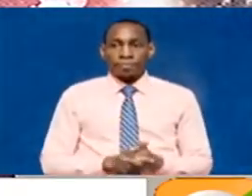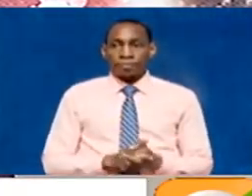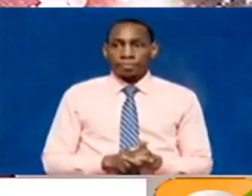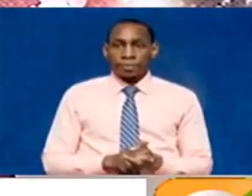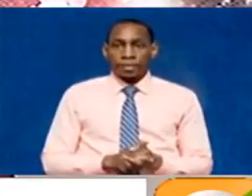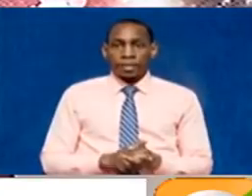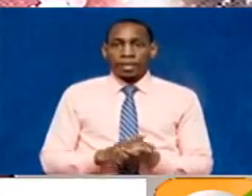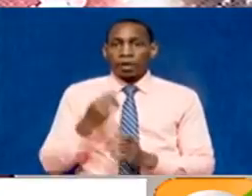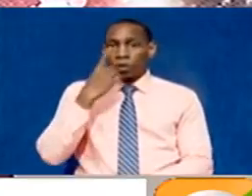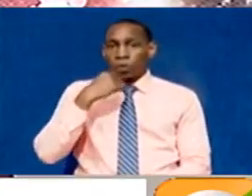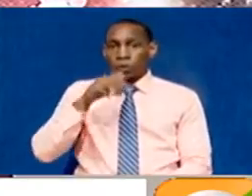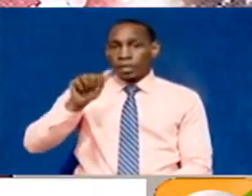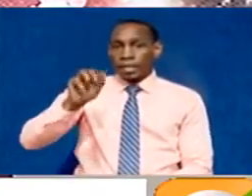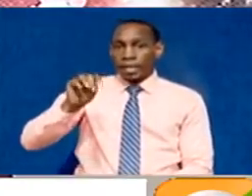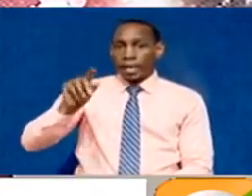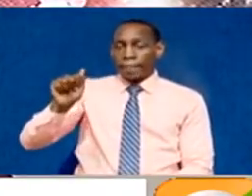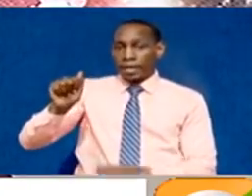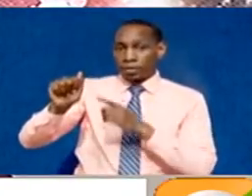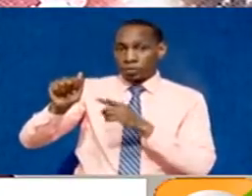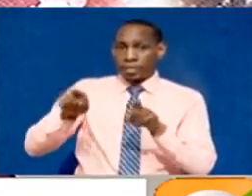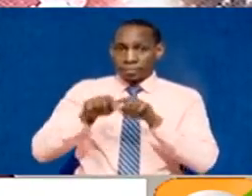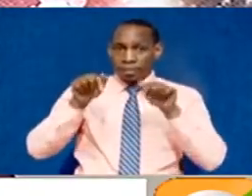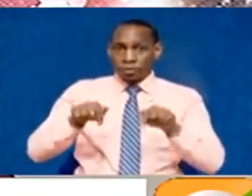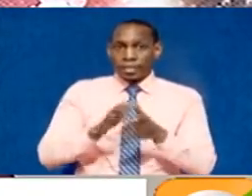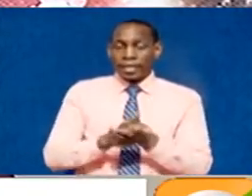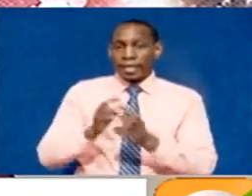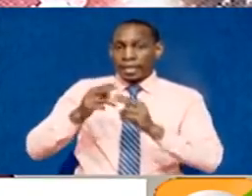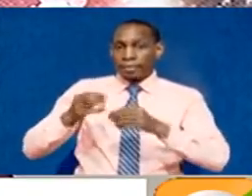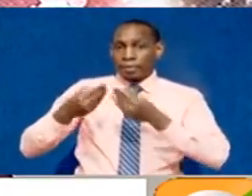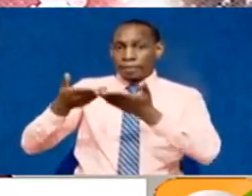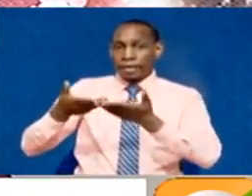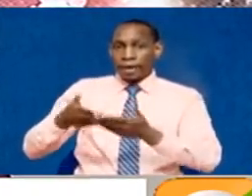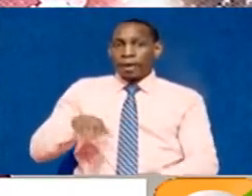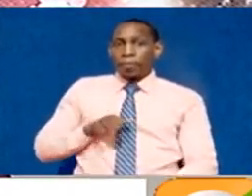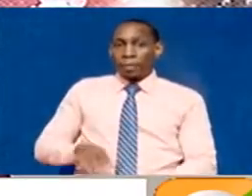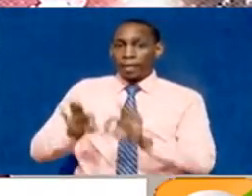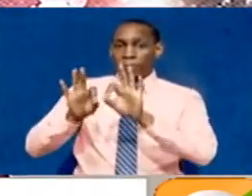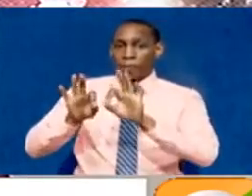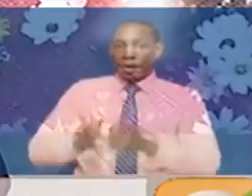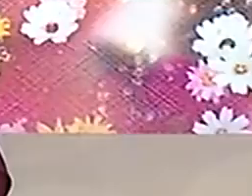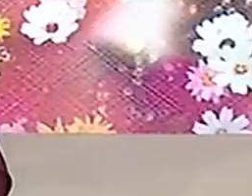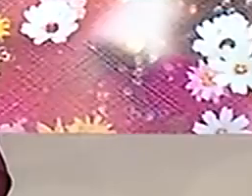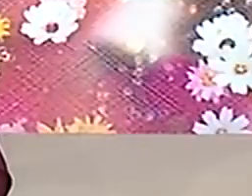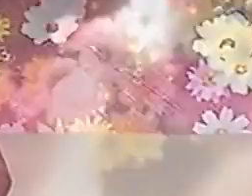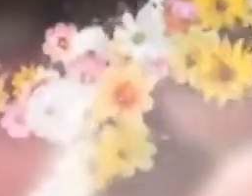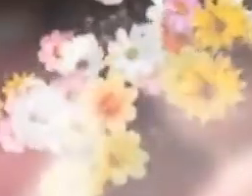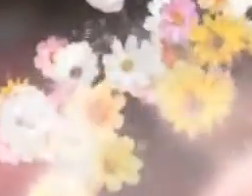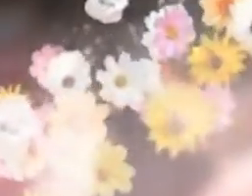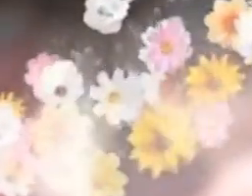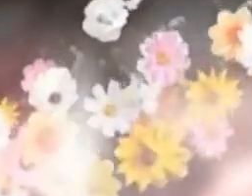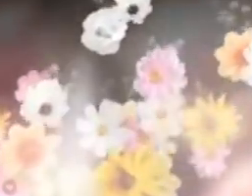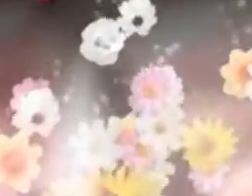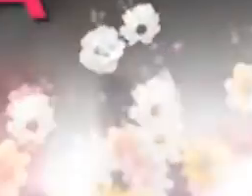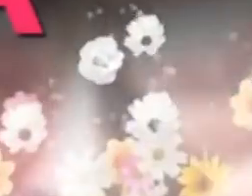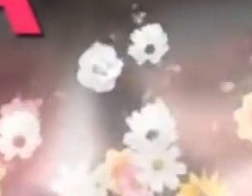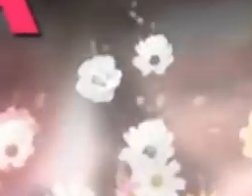viatu. Namzungumzia Amanda Rhollynce, ambaye hii leo ndiye ambaye tunamvisha taji la Mwanamke Bomba.